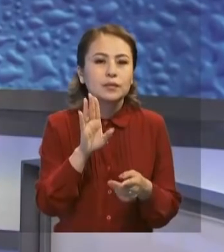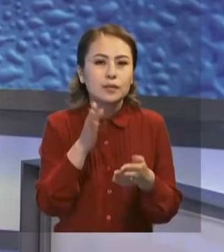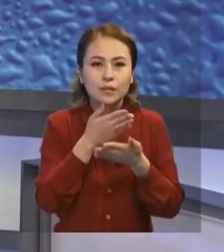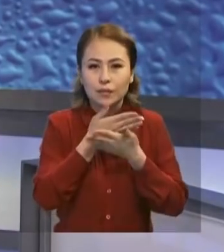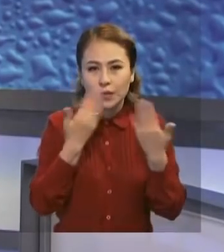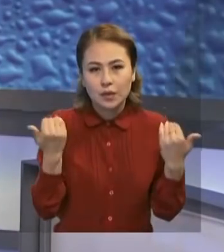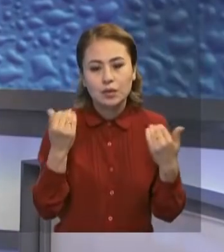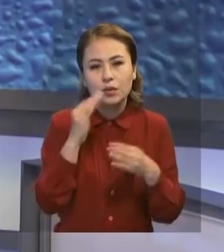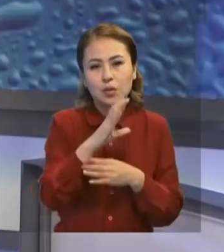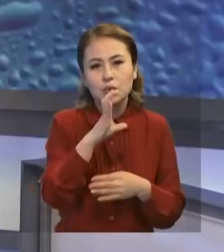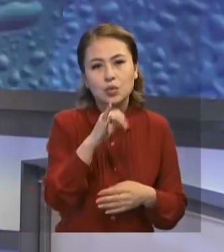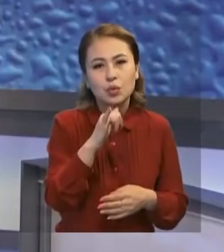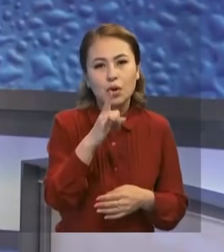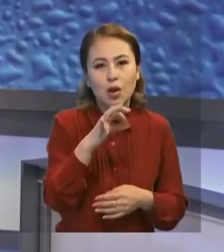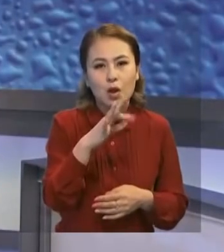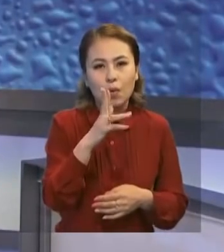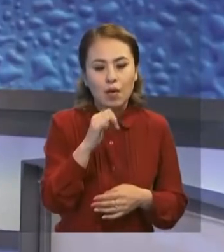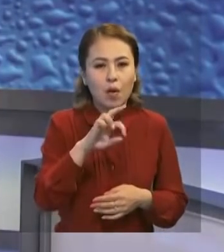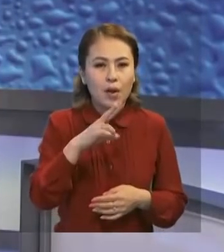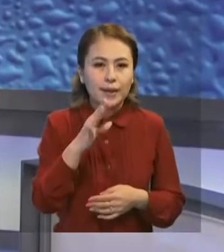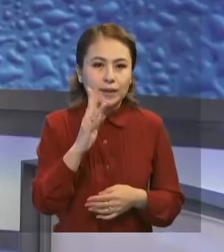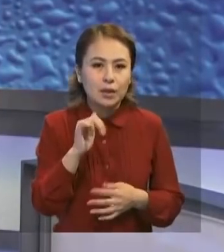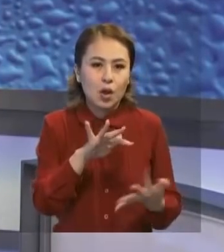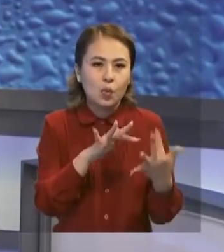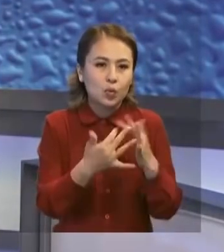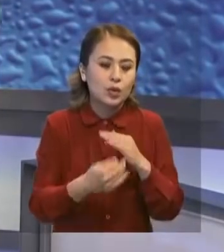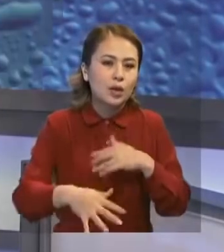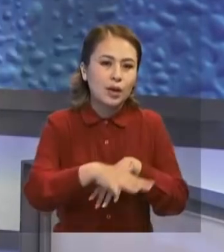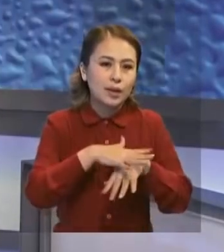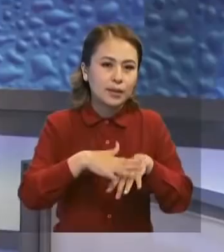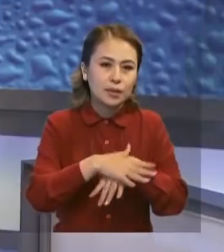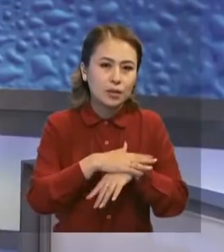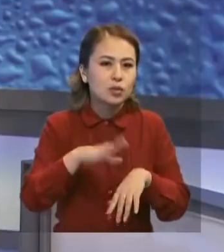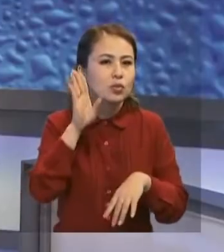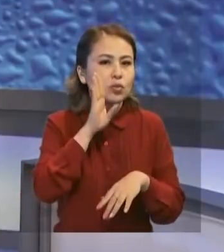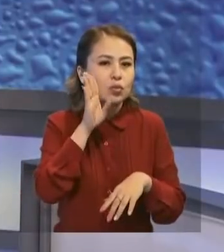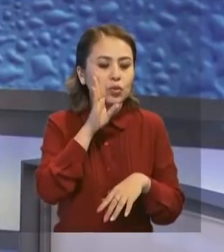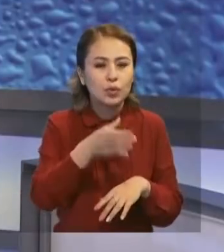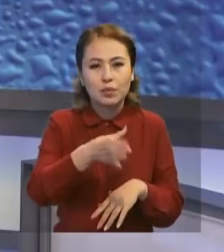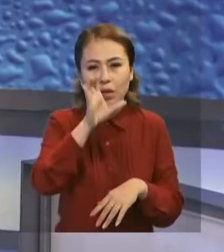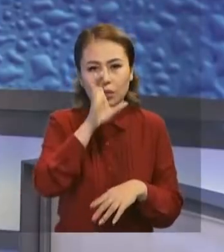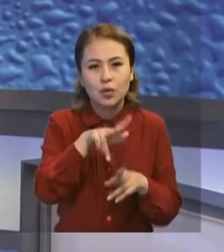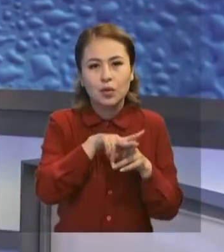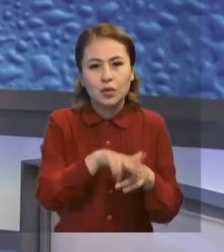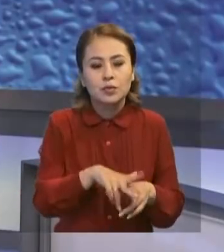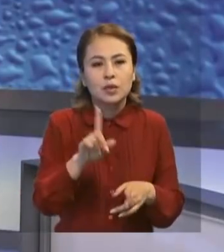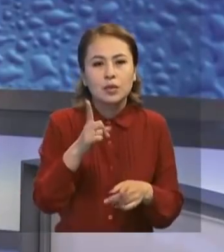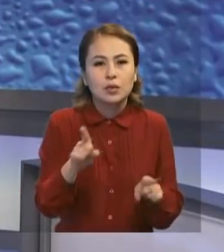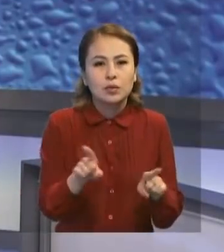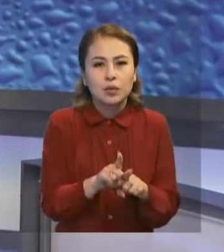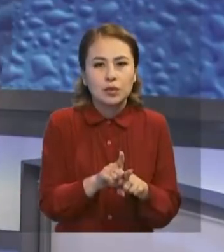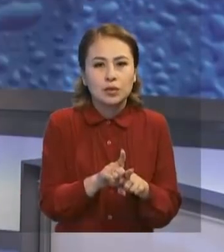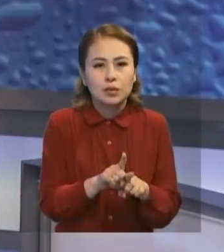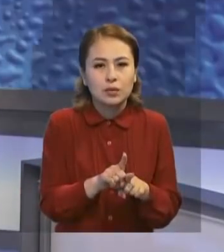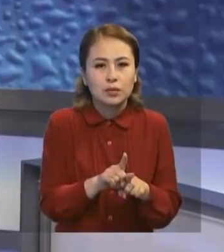жоқ. Сорақсы сол Сухарабовка мен Ольгинка ауылының халқы радиацияланған су ішуге мәжбүр. Әйтпесе